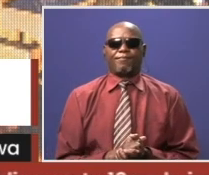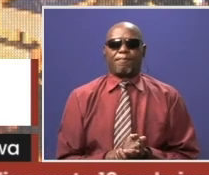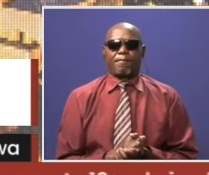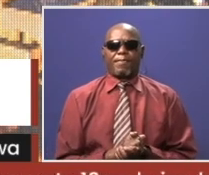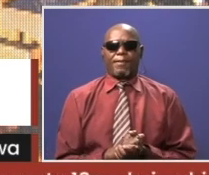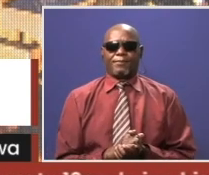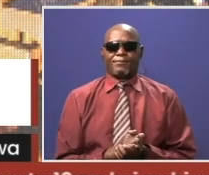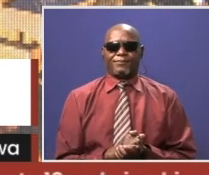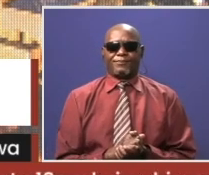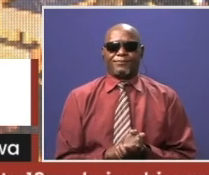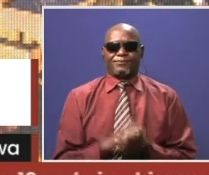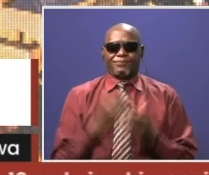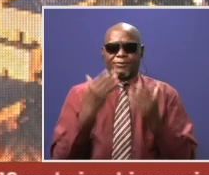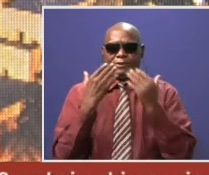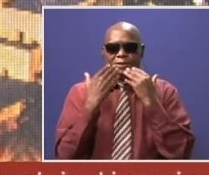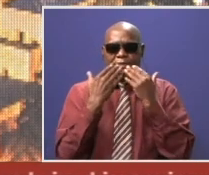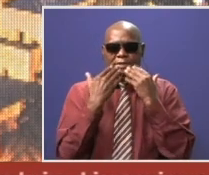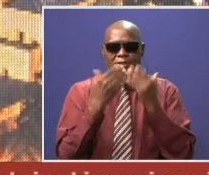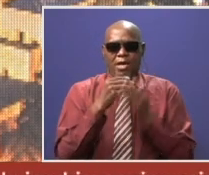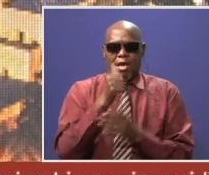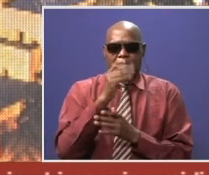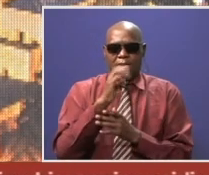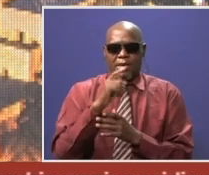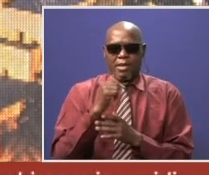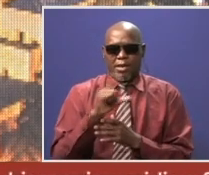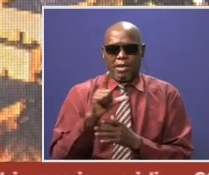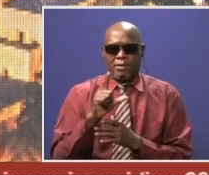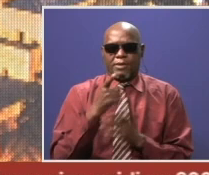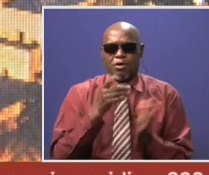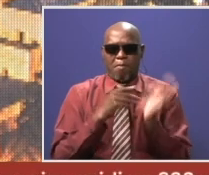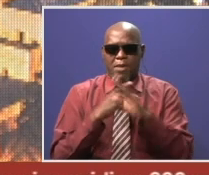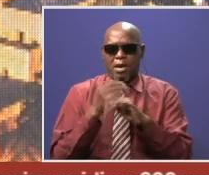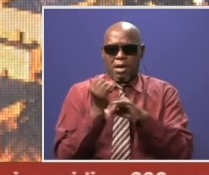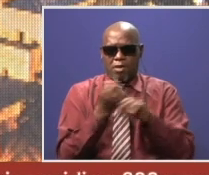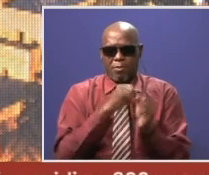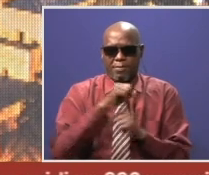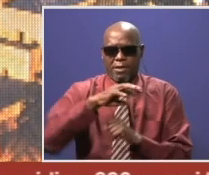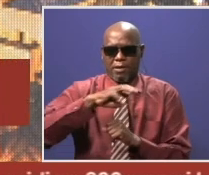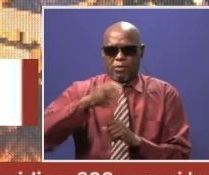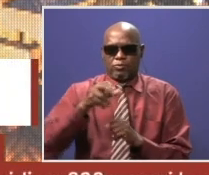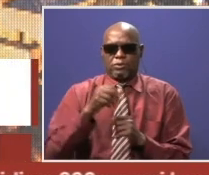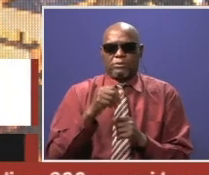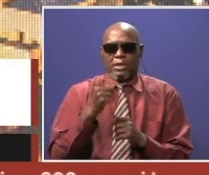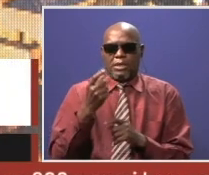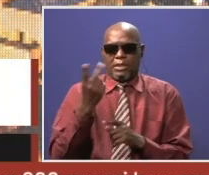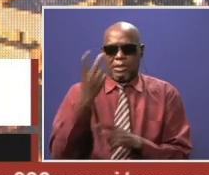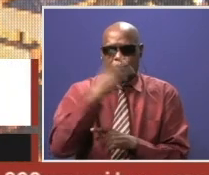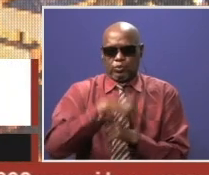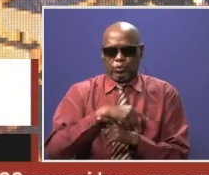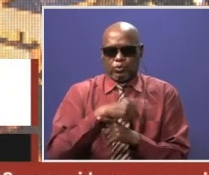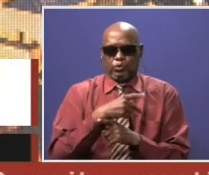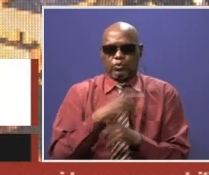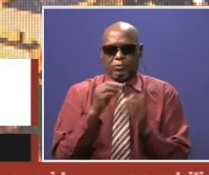Naam, shukrani sana Abigail na Mude. Na sasa turudi katika kaunti ya Homa Bay ambapo siku ya pili ya kongamano la kimataifa